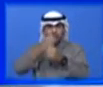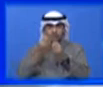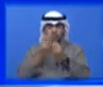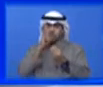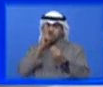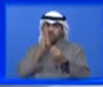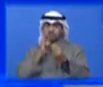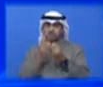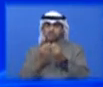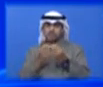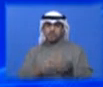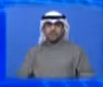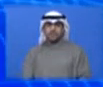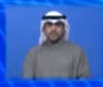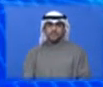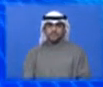الصحة ودوام العافية.